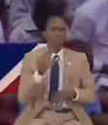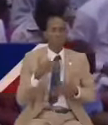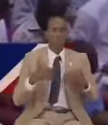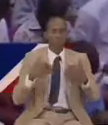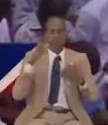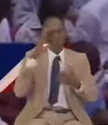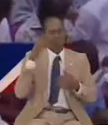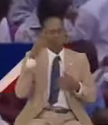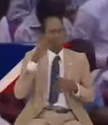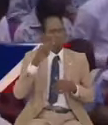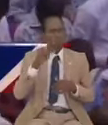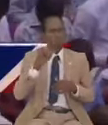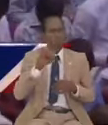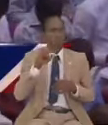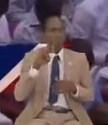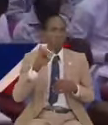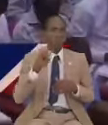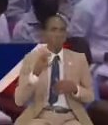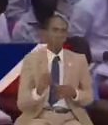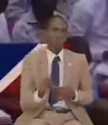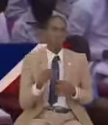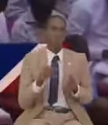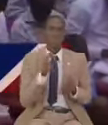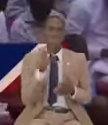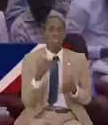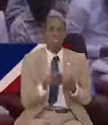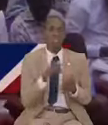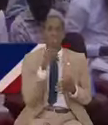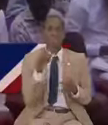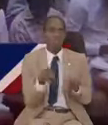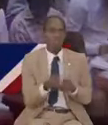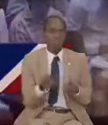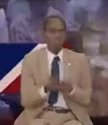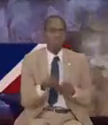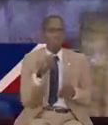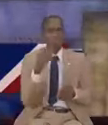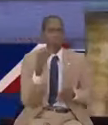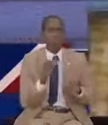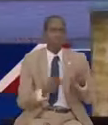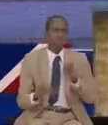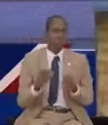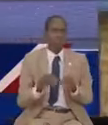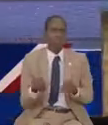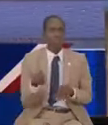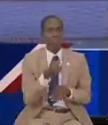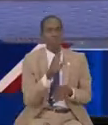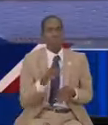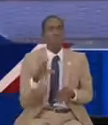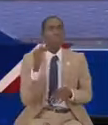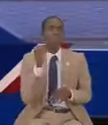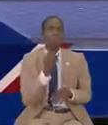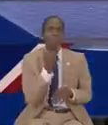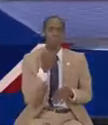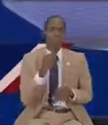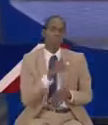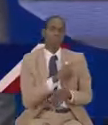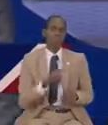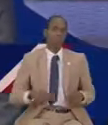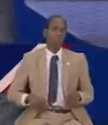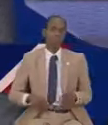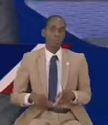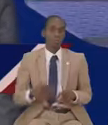ainsi enfant Israël dit l'Éternel le Seigneur a suscité leur fils il veut qu'il soit prophètes